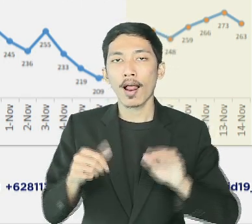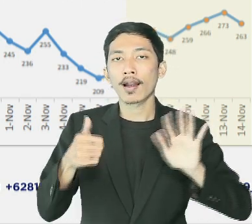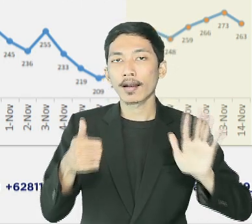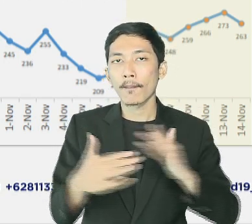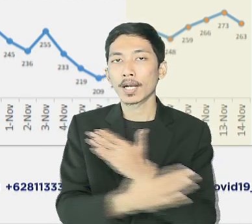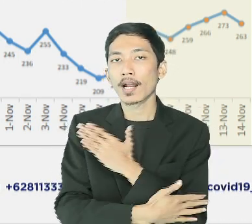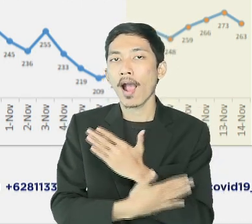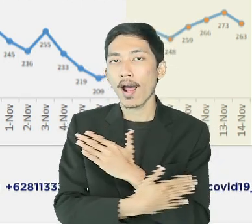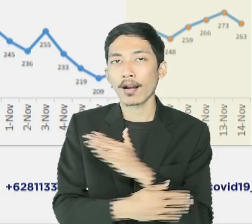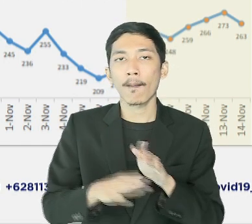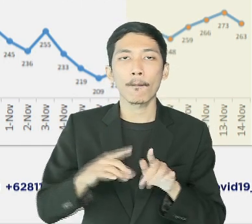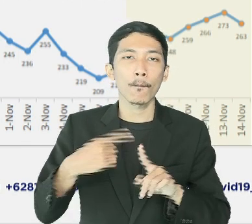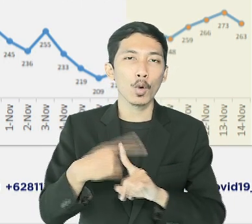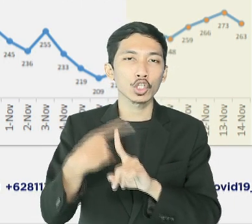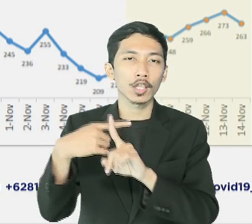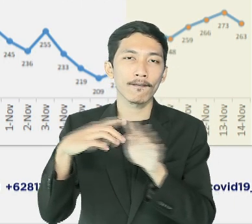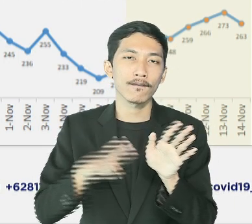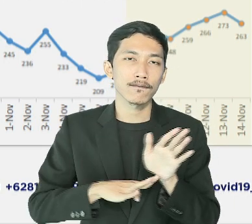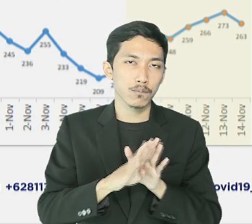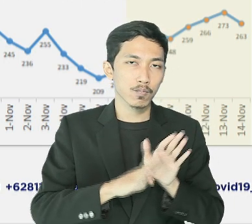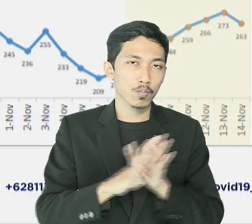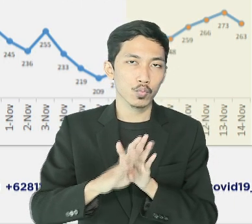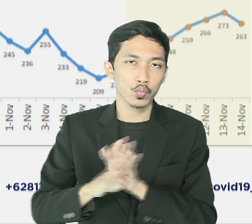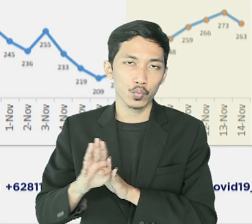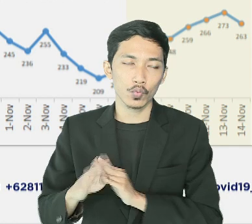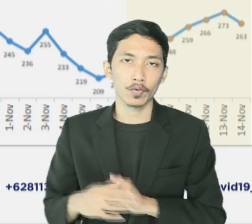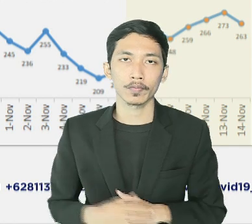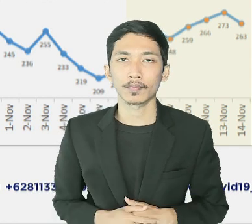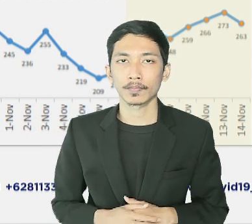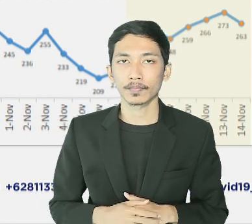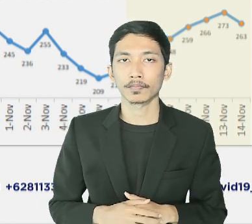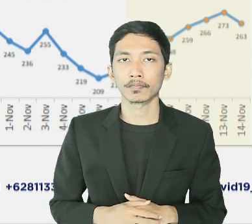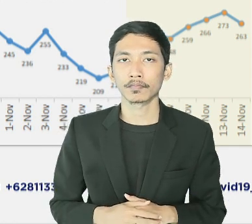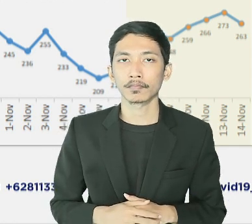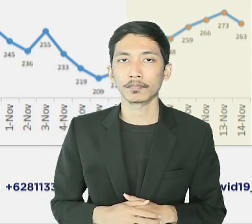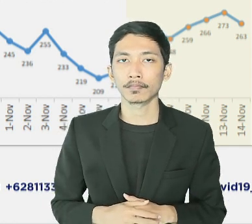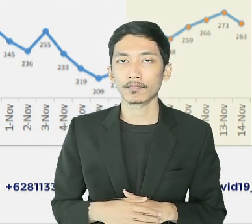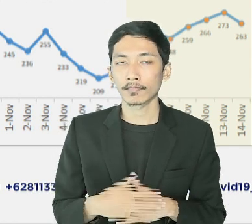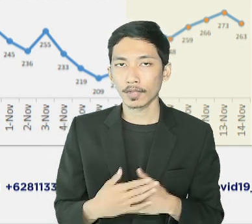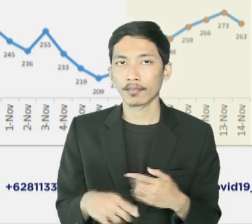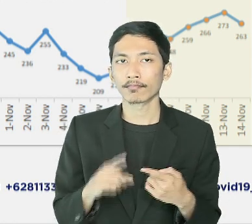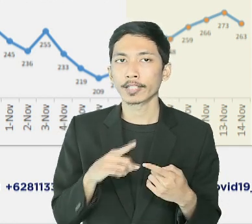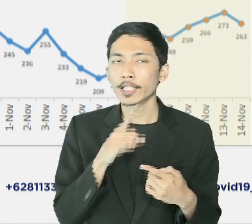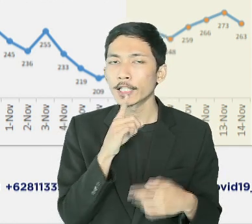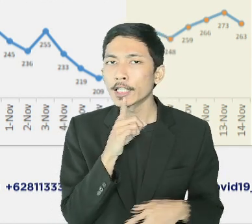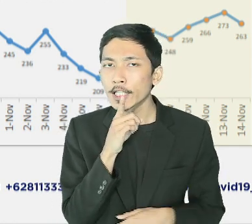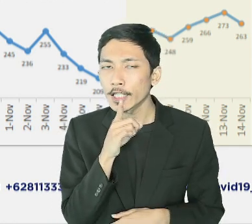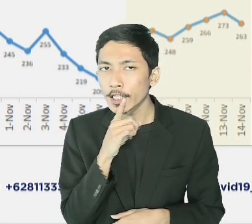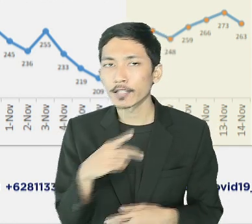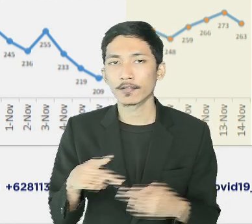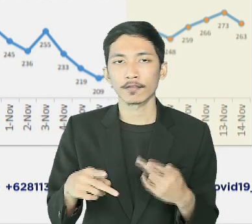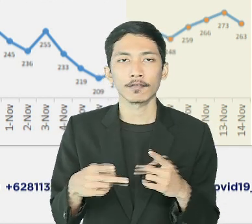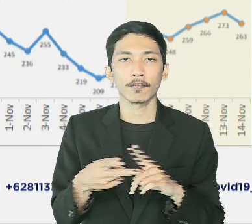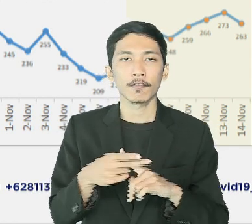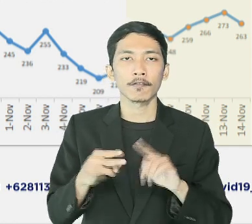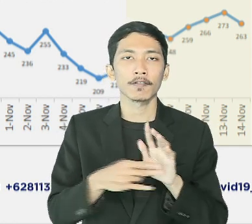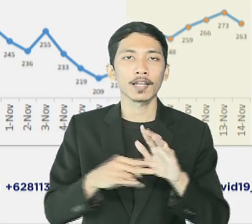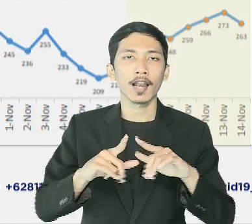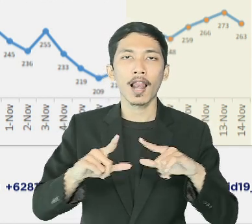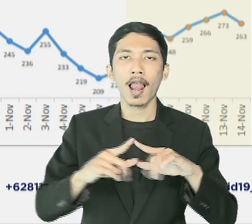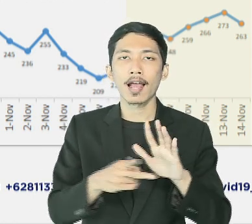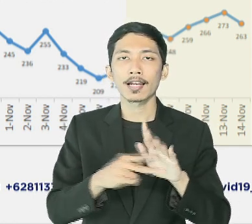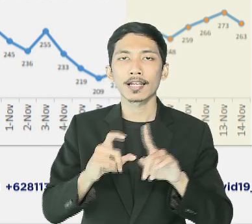termasuk negara tetangga di Asia Tenggara. Negara-negara tersebut adalah Inggris, Finlandia,